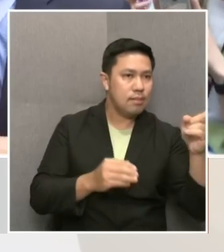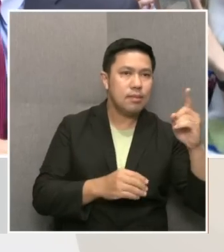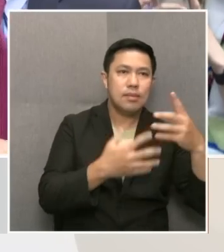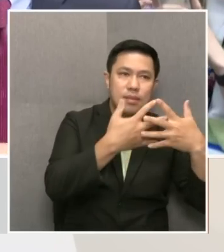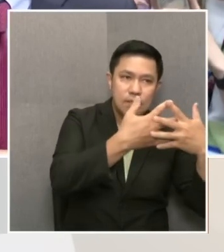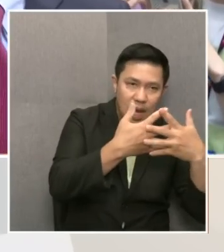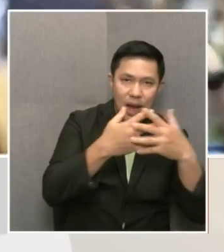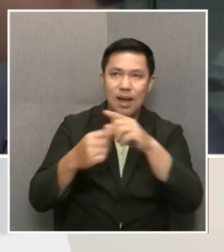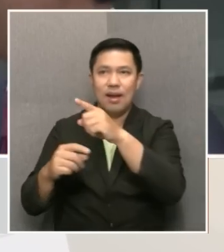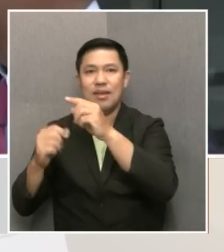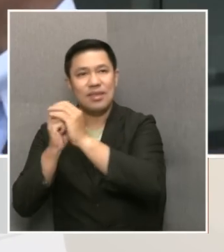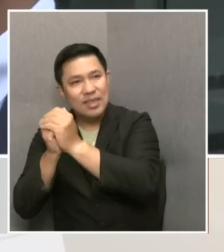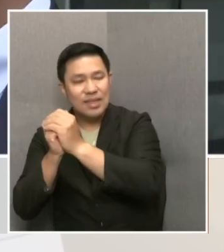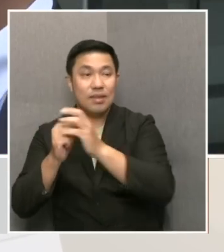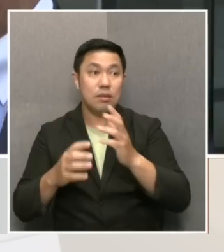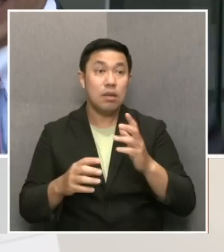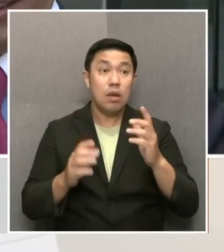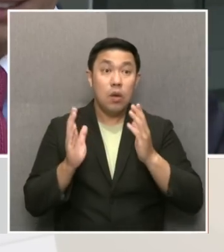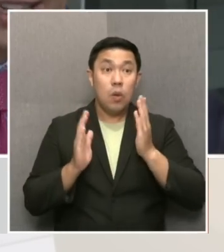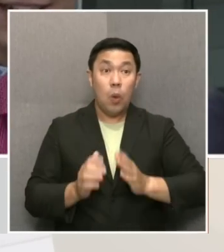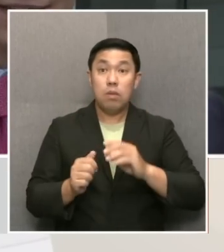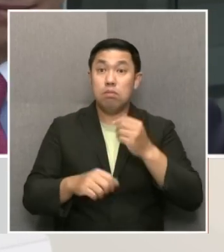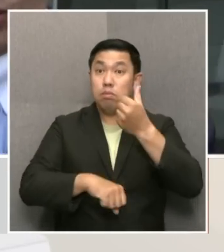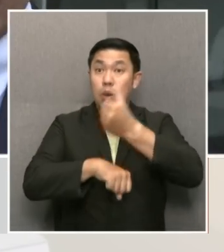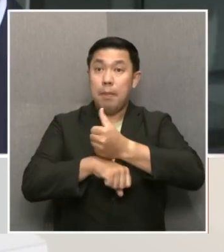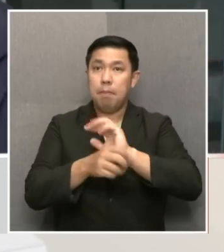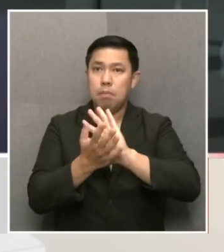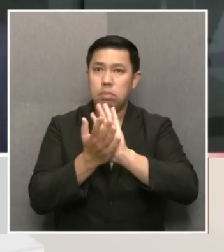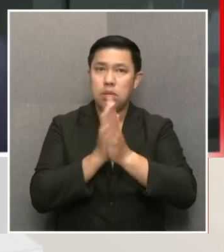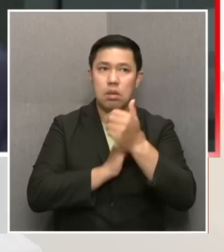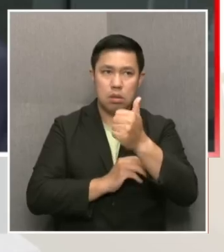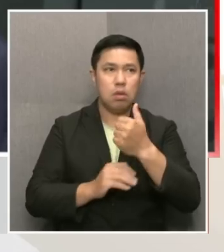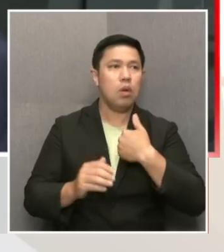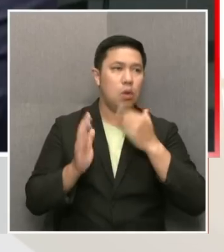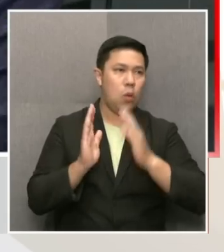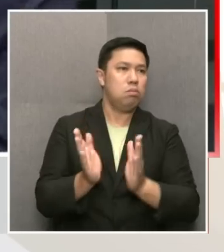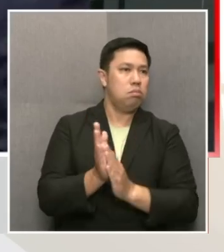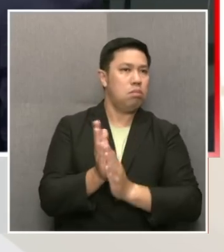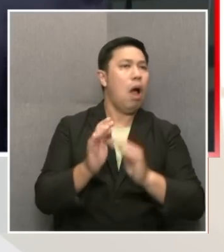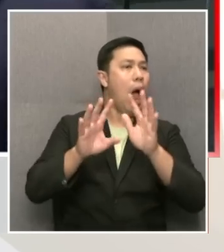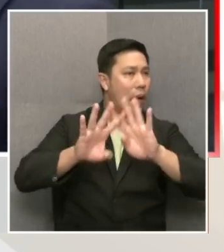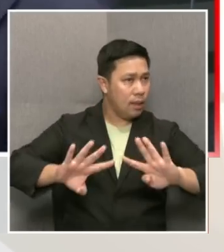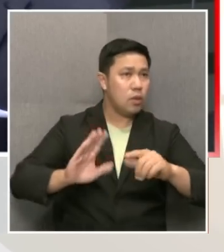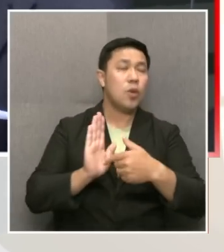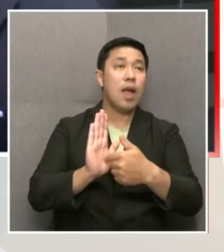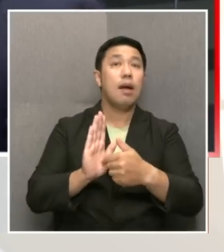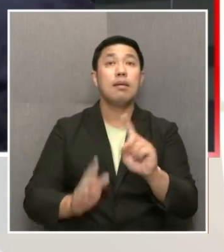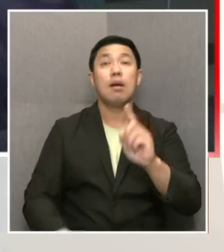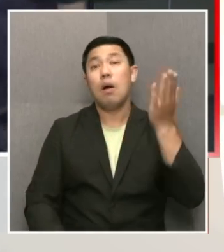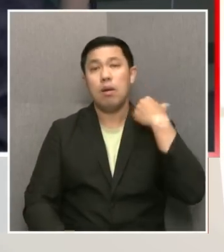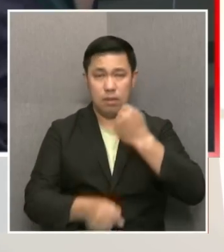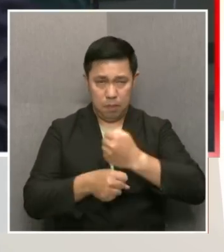ะ กับผู้นำที่นำมาซึ่งการเปลี่ยนแปลงที่ดีได้รับการตอบรับเสมอจากอาเซียนนะครับอย่างที่เราทำมาแล้ว